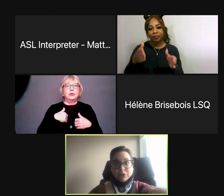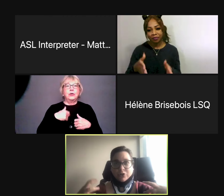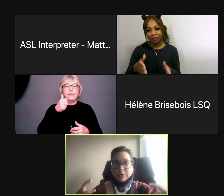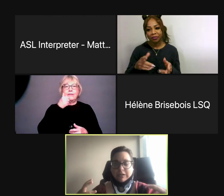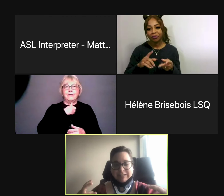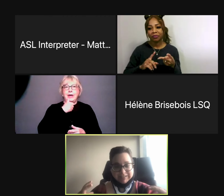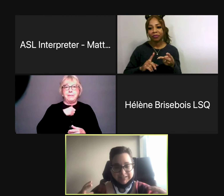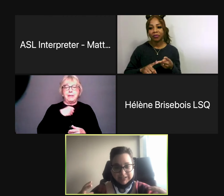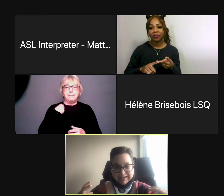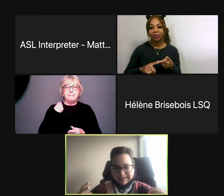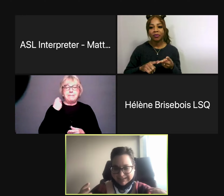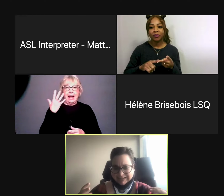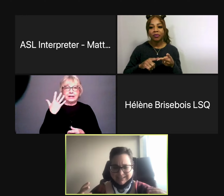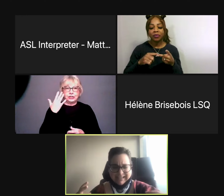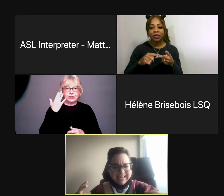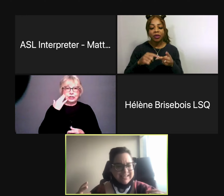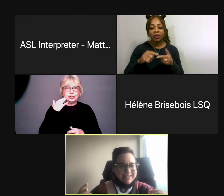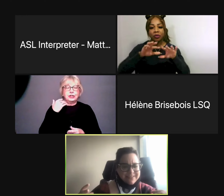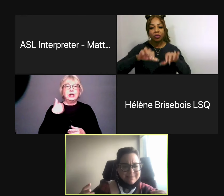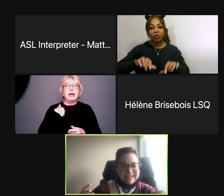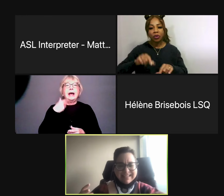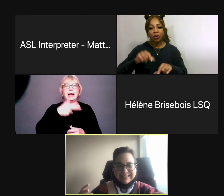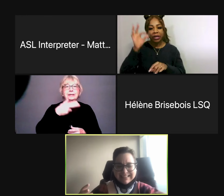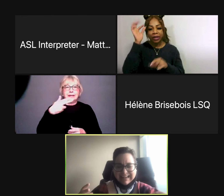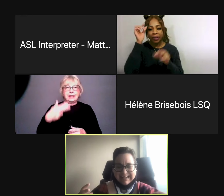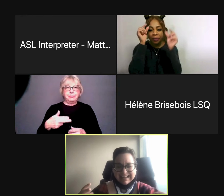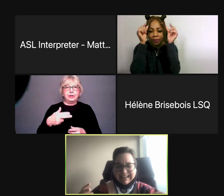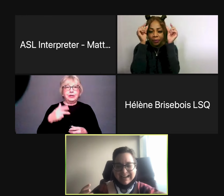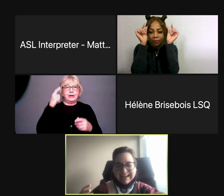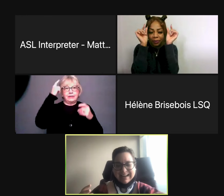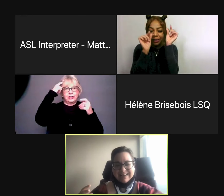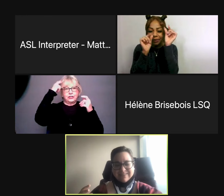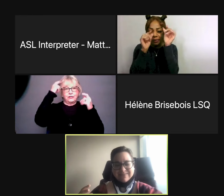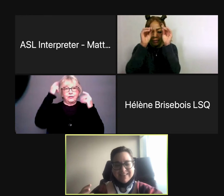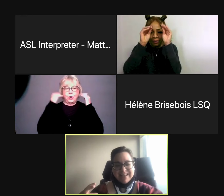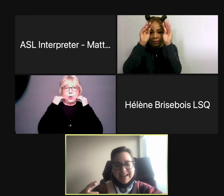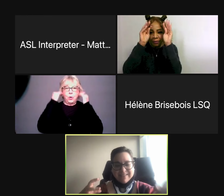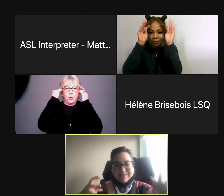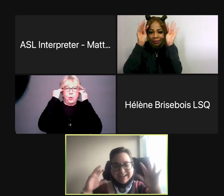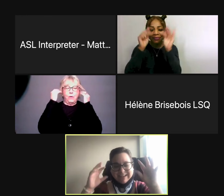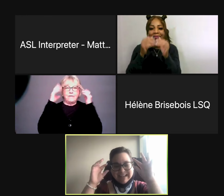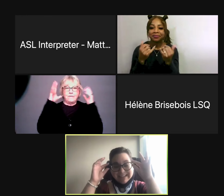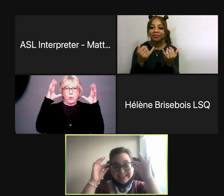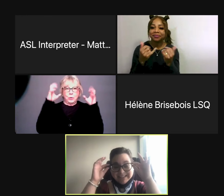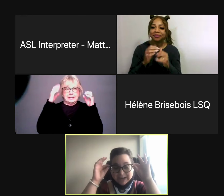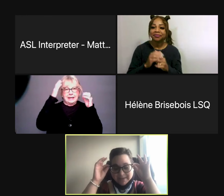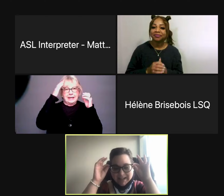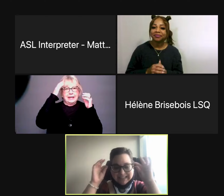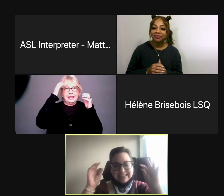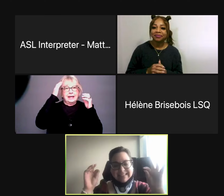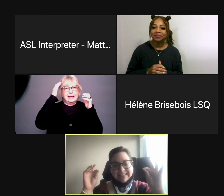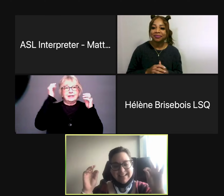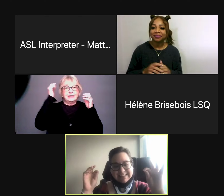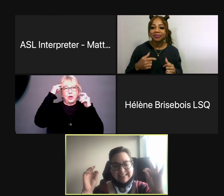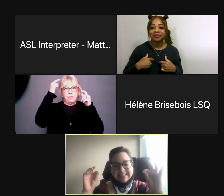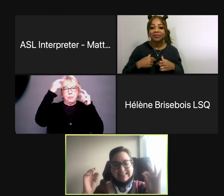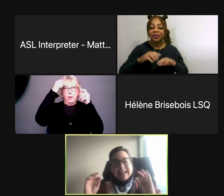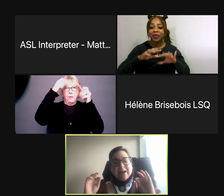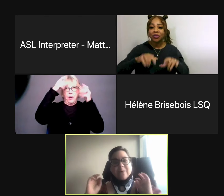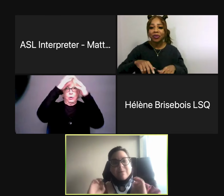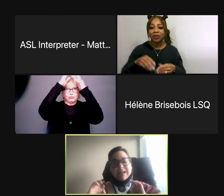blanche en situation de handicap avec des cheveux courts, foncés, qui sont un peu dressés sur la tête.